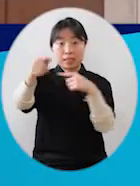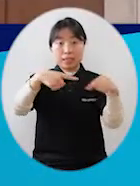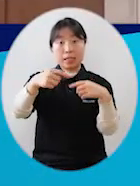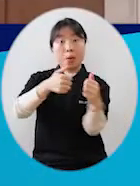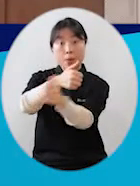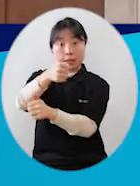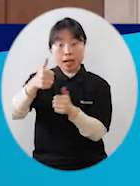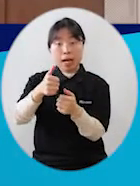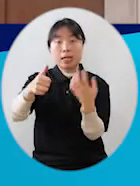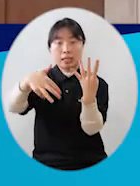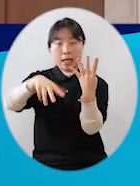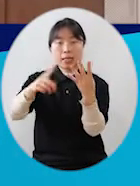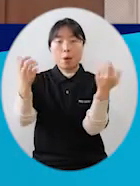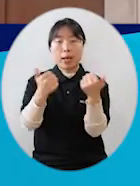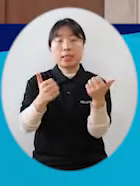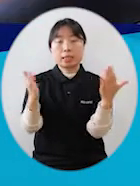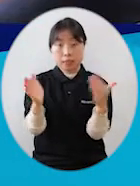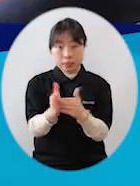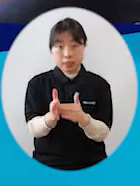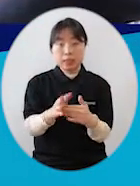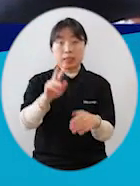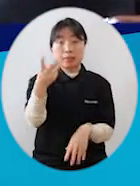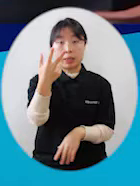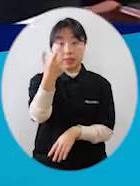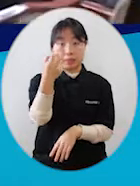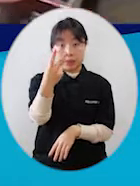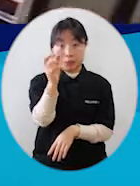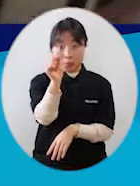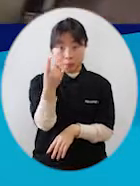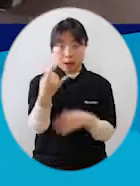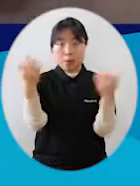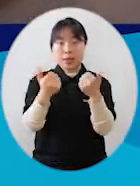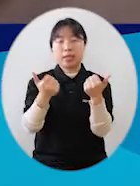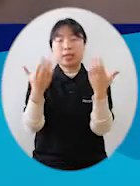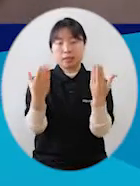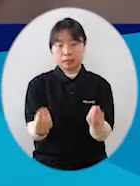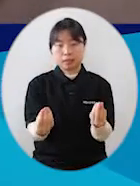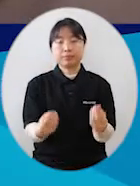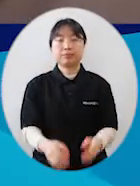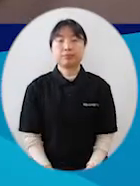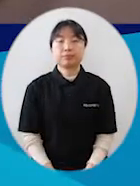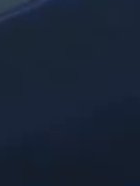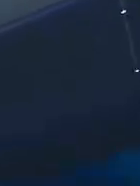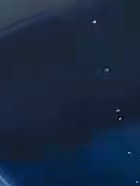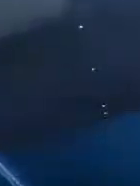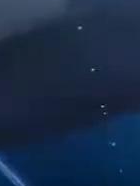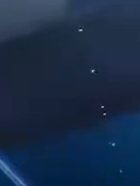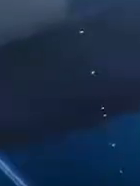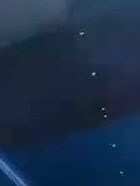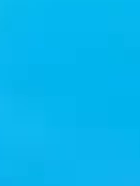유영시의회가 제4차 본회의를 끝으로 제272회 제2차 정례회를 마무리했습니다.